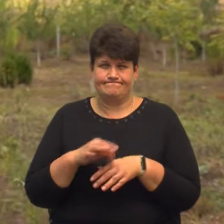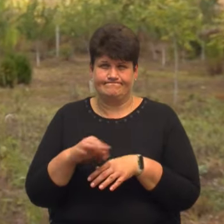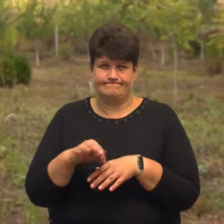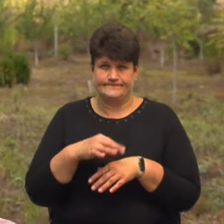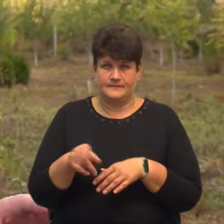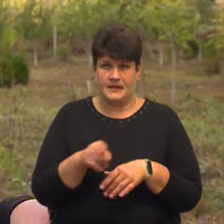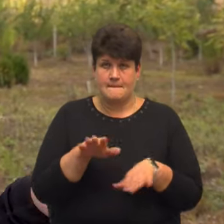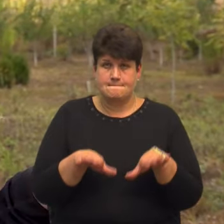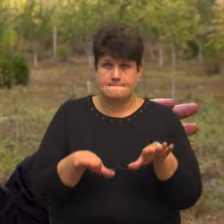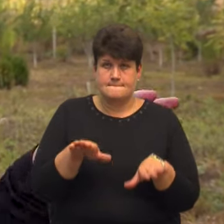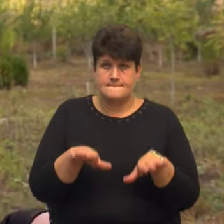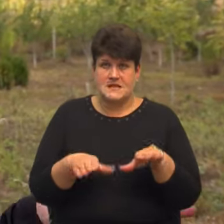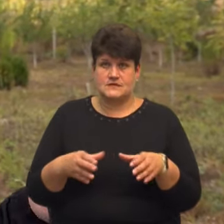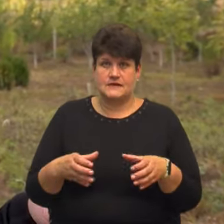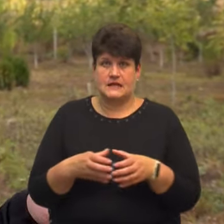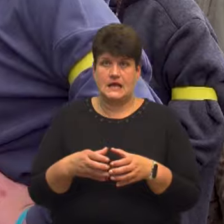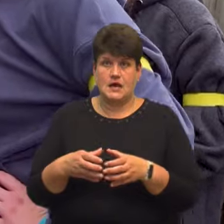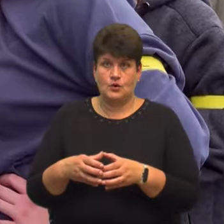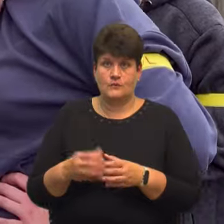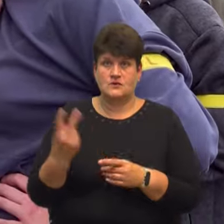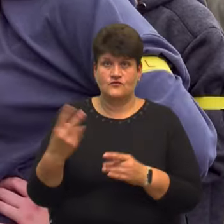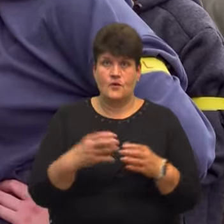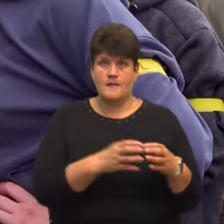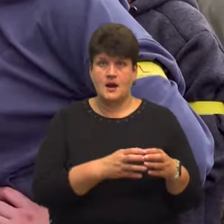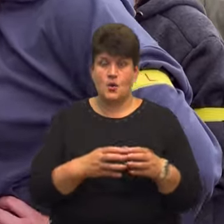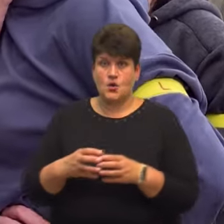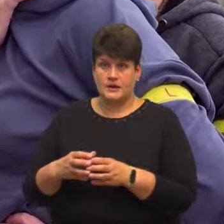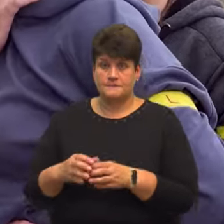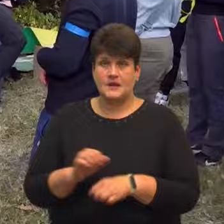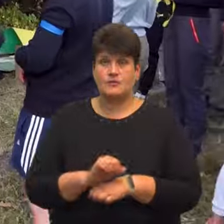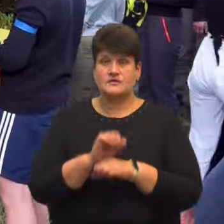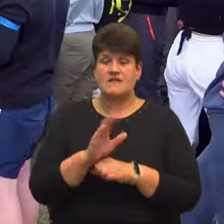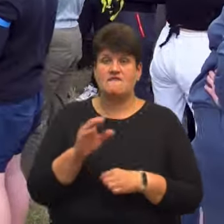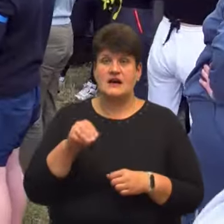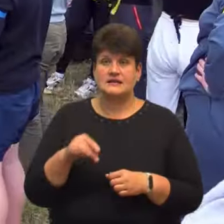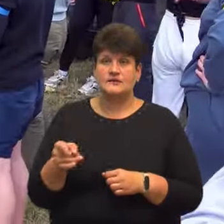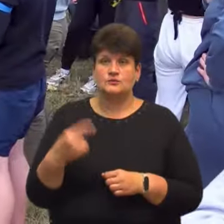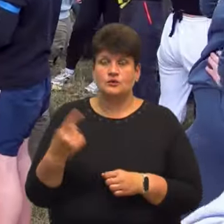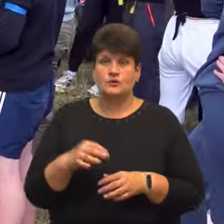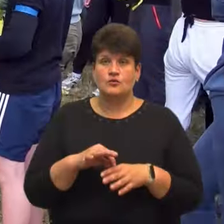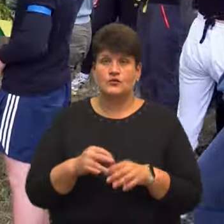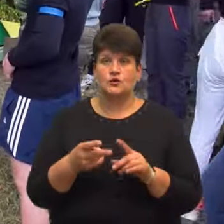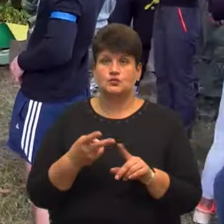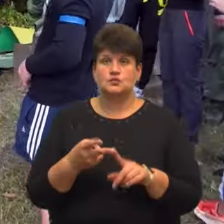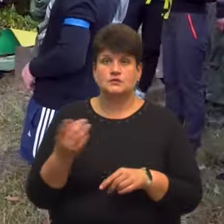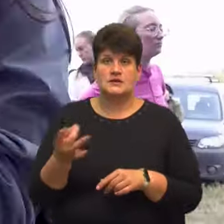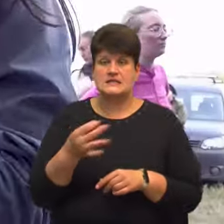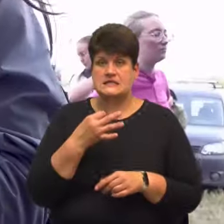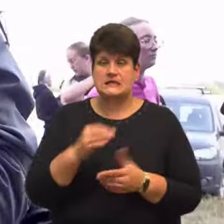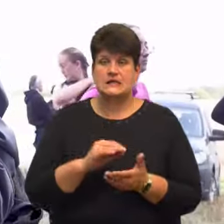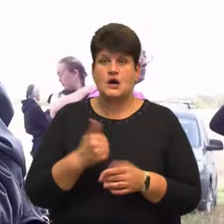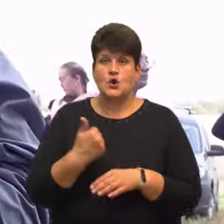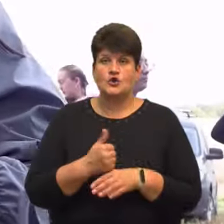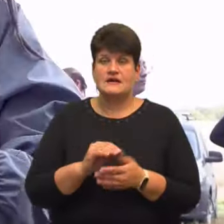між двома коренями Повстанська ватра на Тернопільщині відбувається вдруге розповіла голова секретаріату